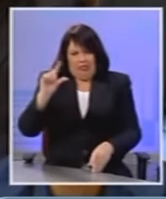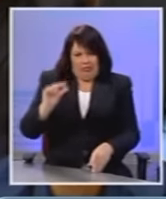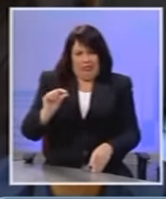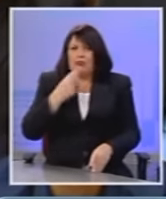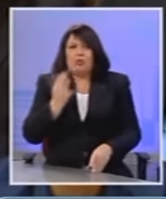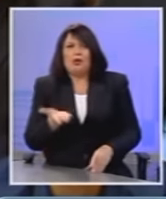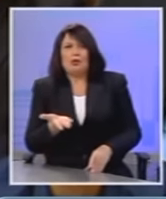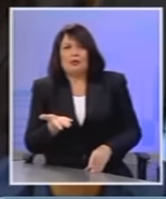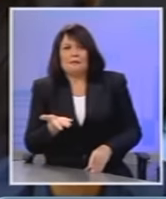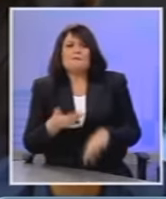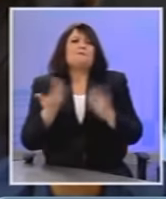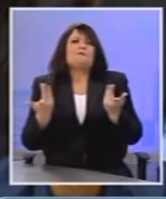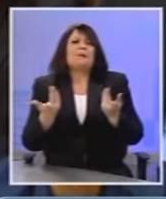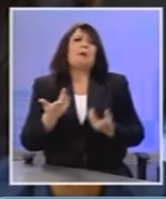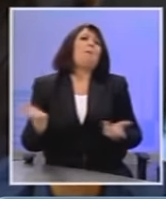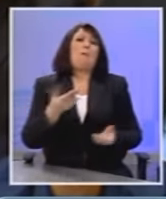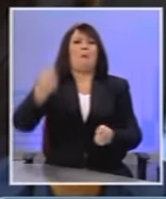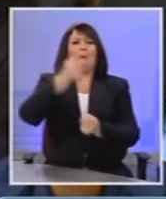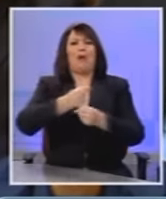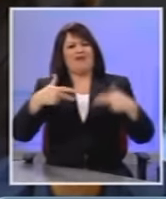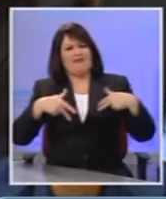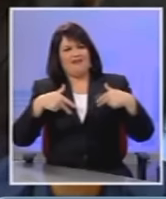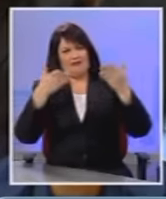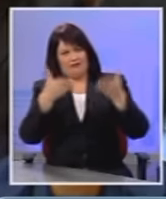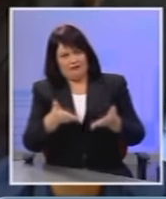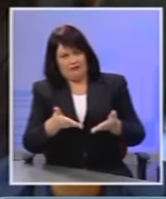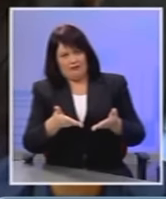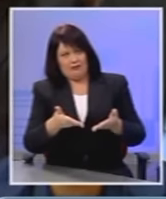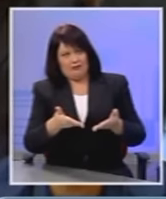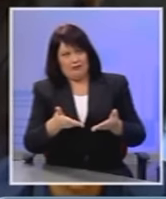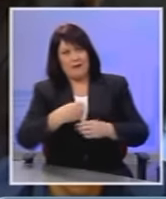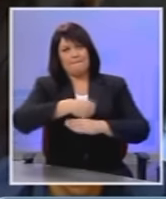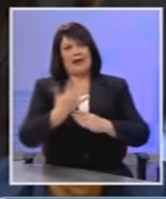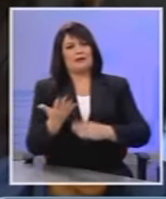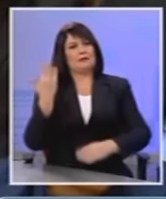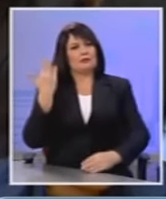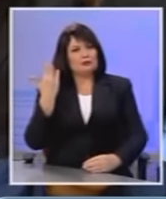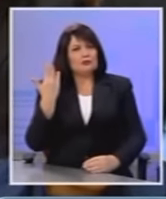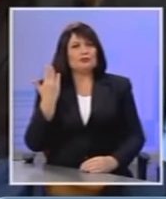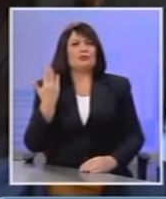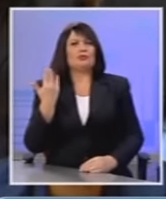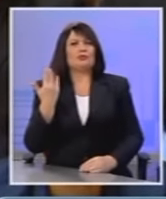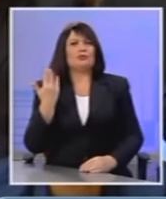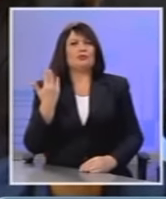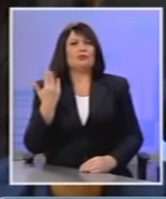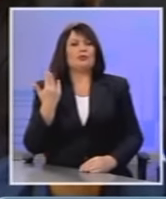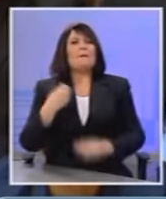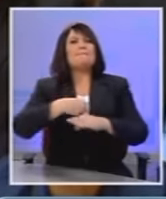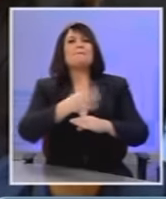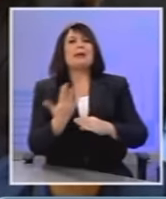γιατί? Γιατί κάποια κυβέρνηση, η κυβέρνηση του ΠΑΣΟΚ, από το οποίο